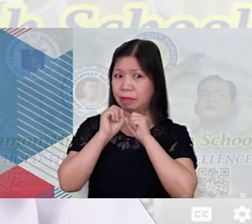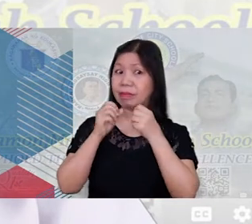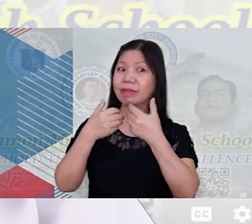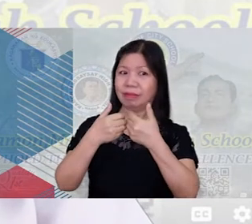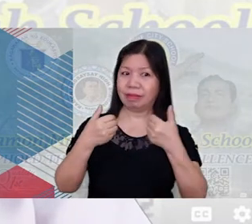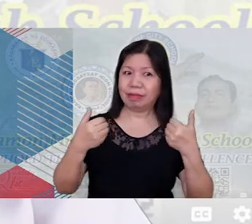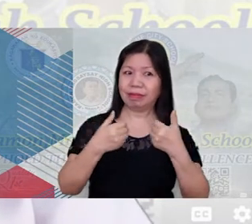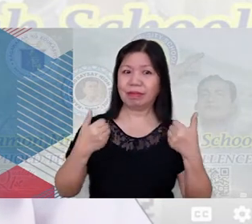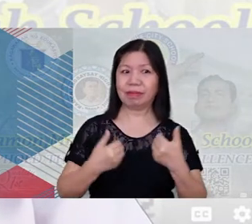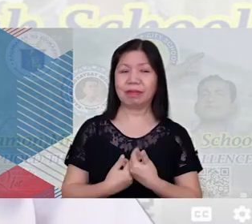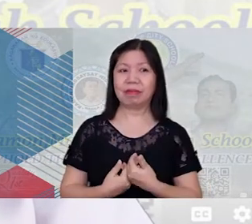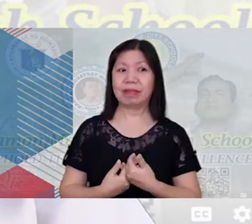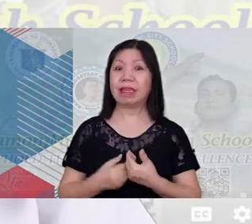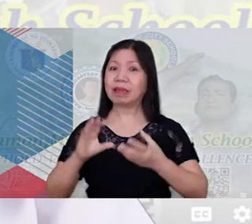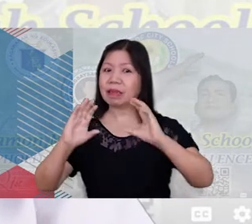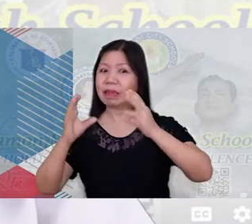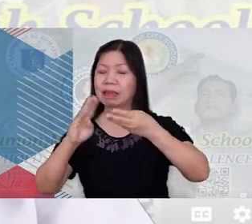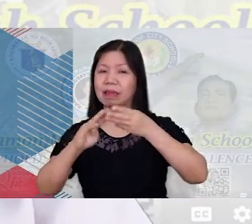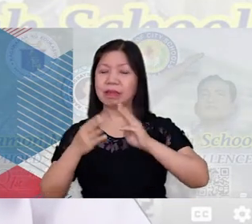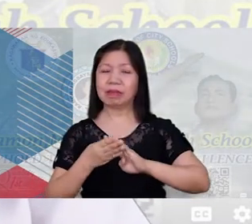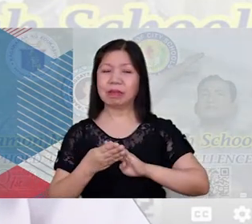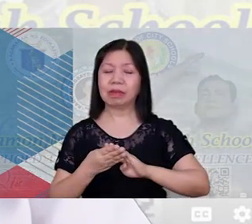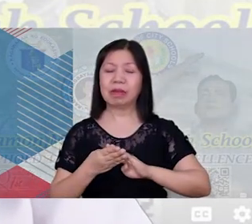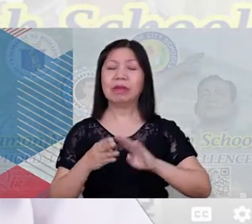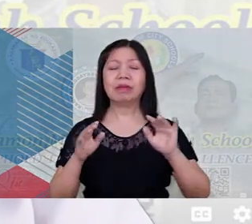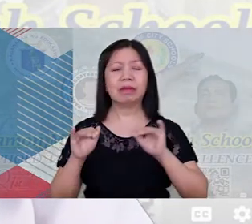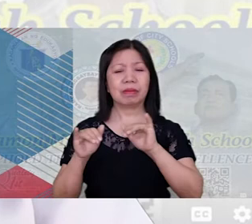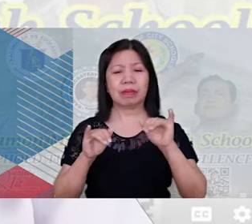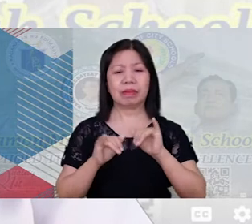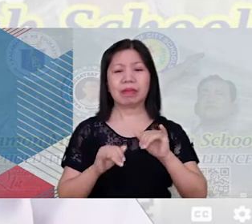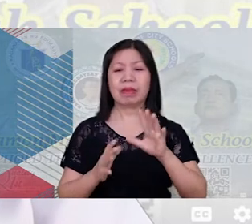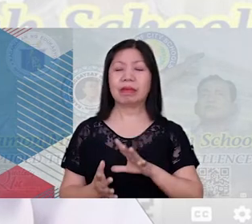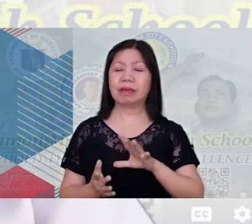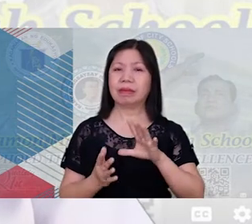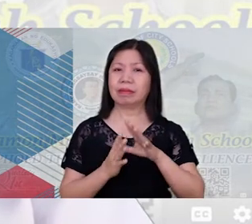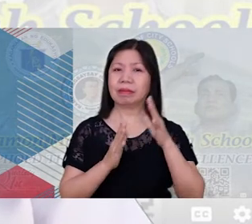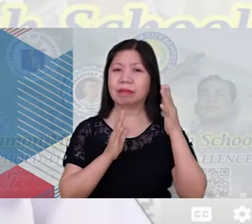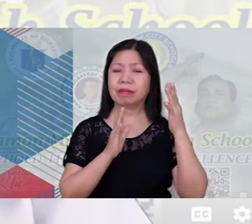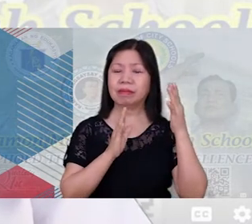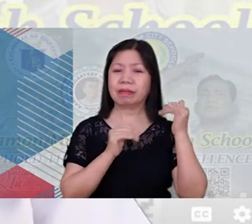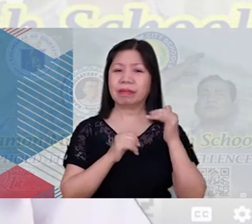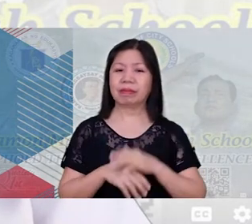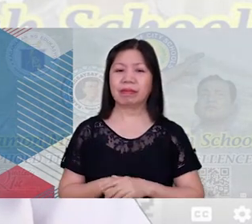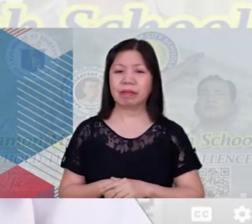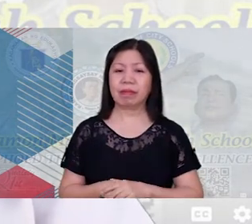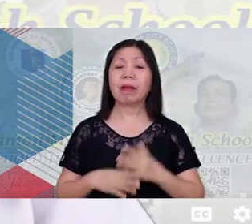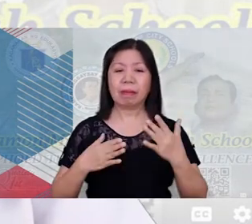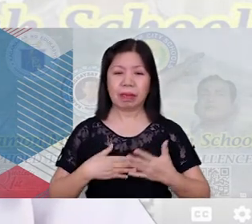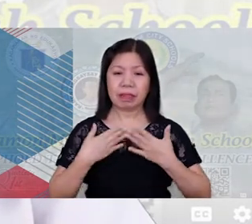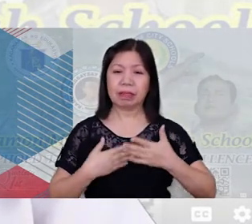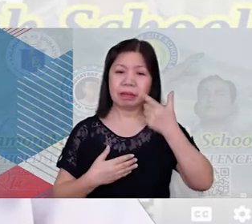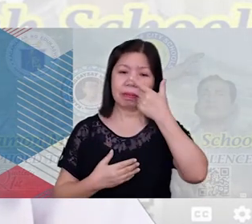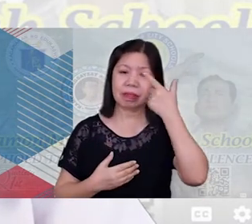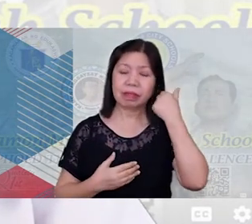may hiwalay na tayo sa ating mga kamag-aral, sa mga katoto na nariyan at laging maaasahan.